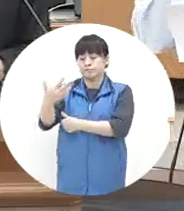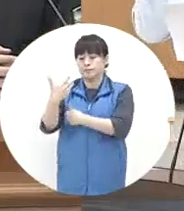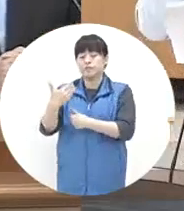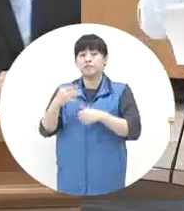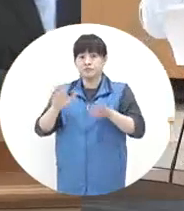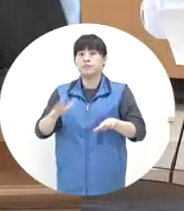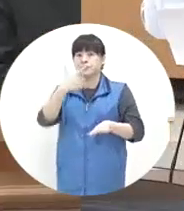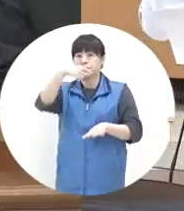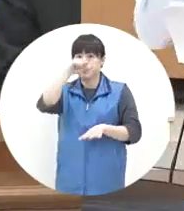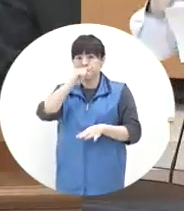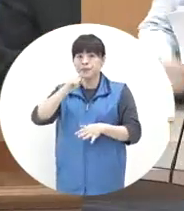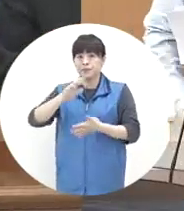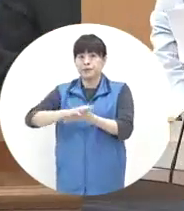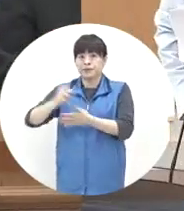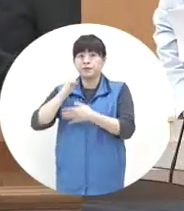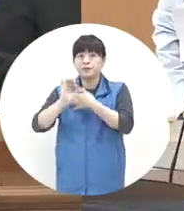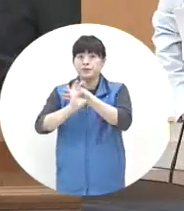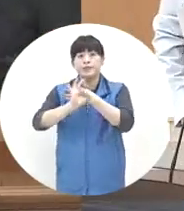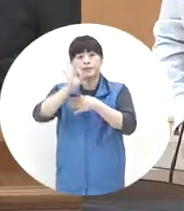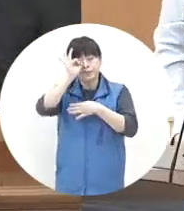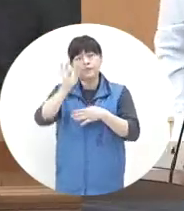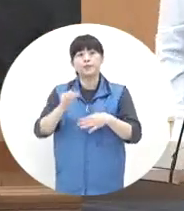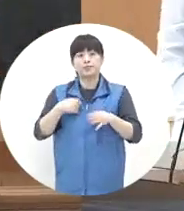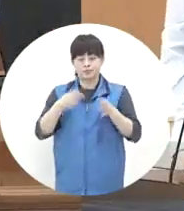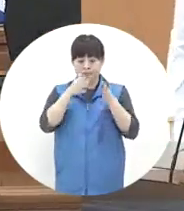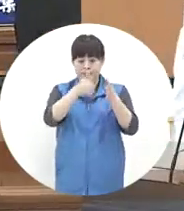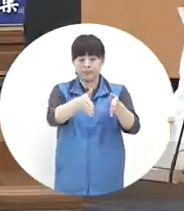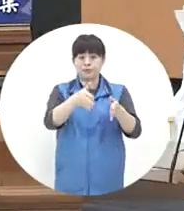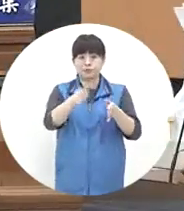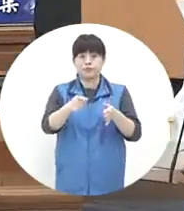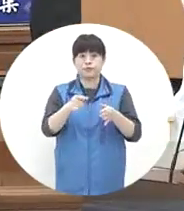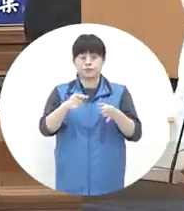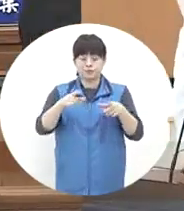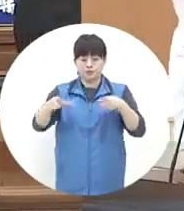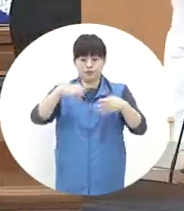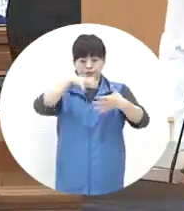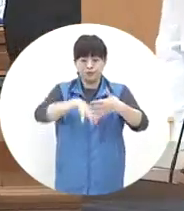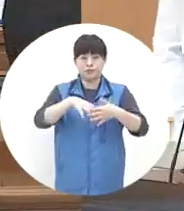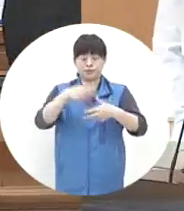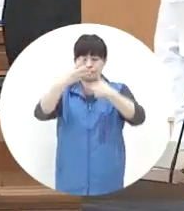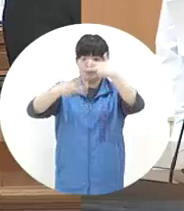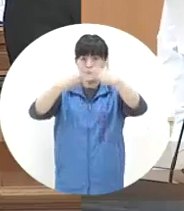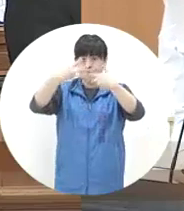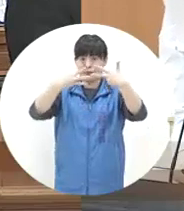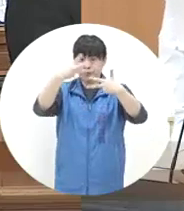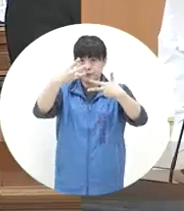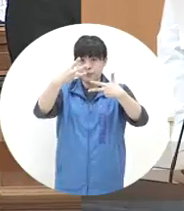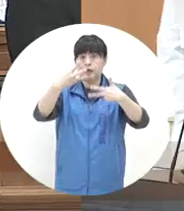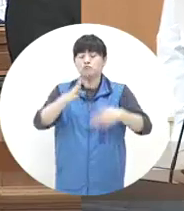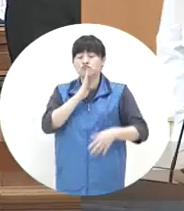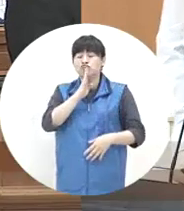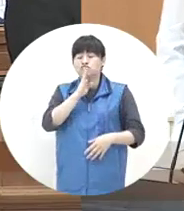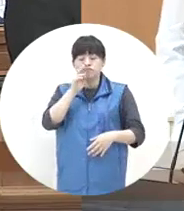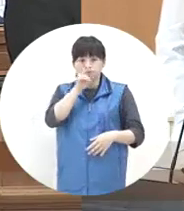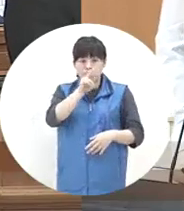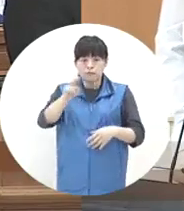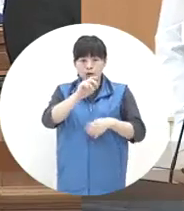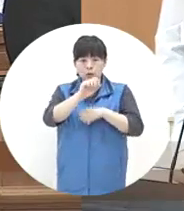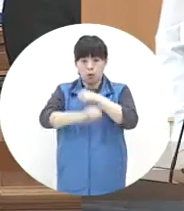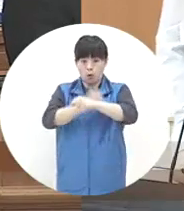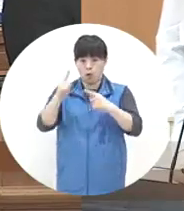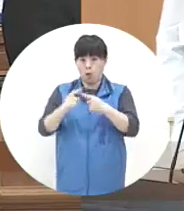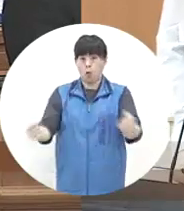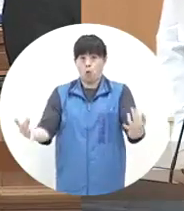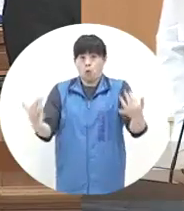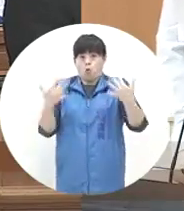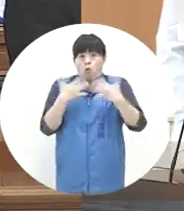好的一个压力测试哈、哦。那我们针对这个园区的活动这三个礼拜，那确确实实在活动人潮最高峰的时